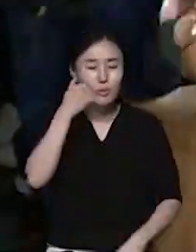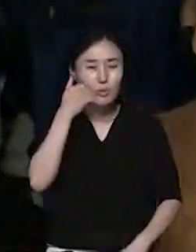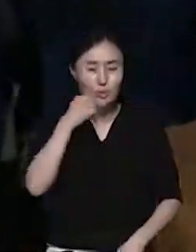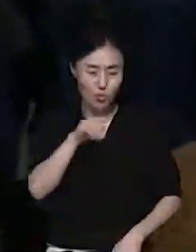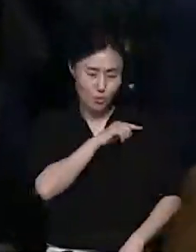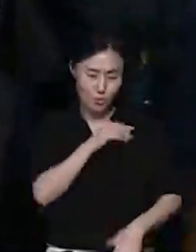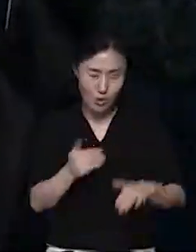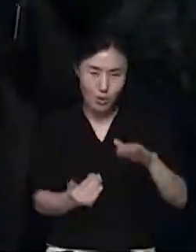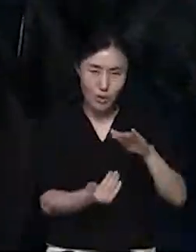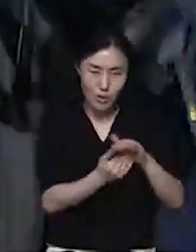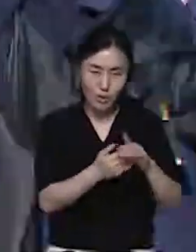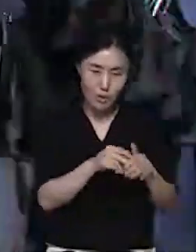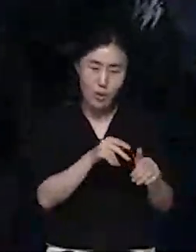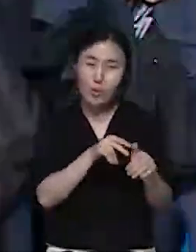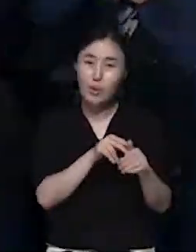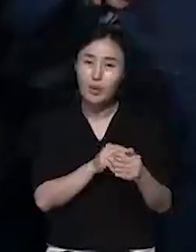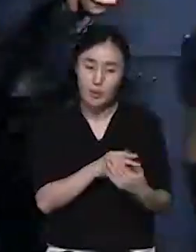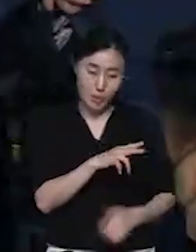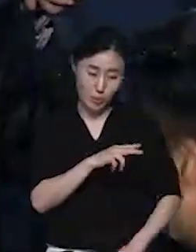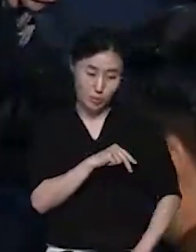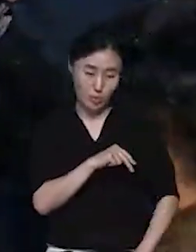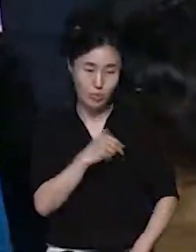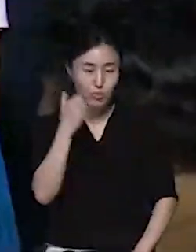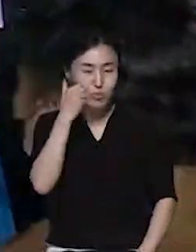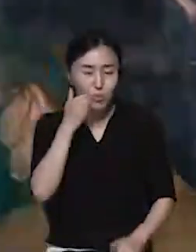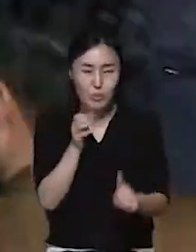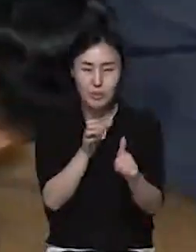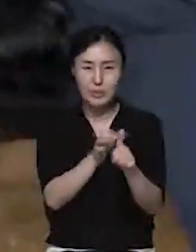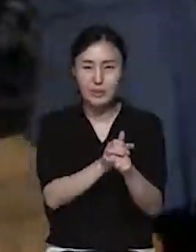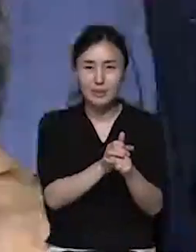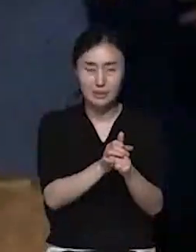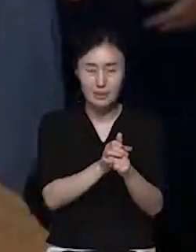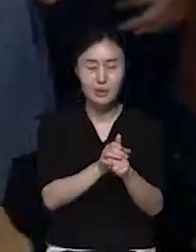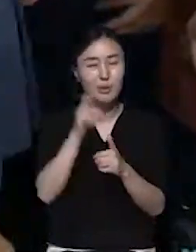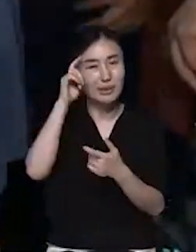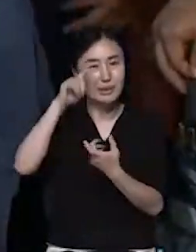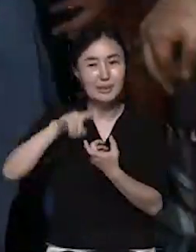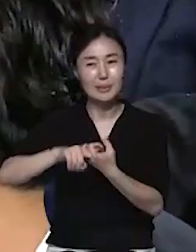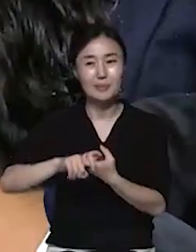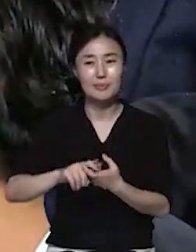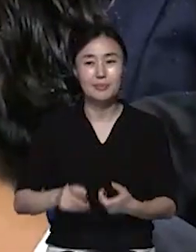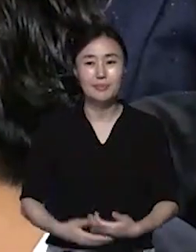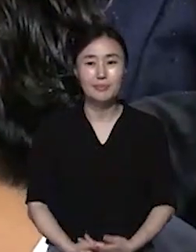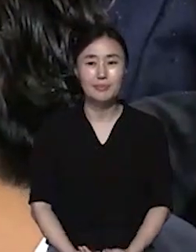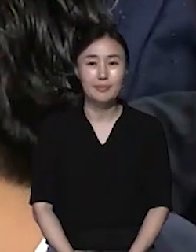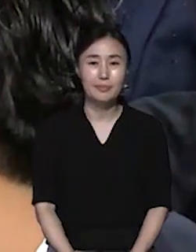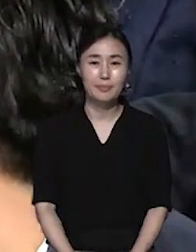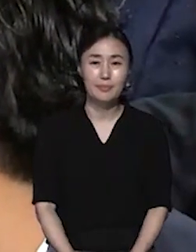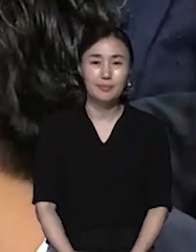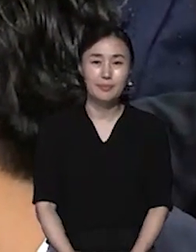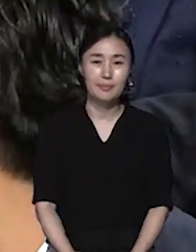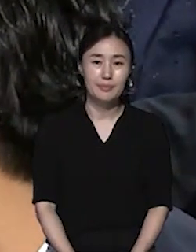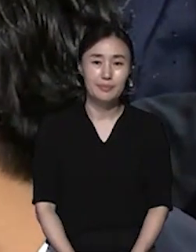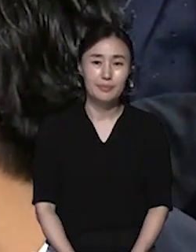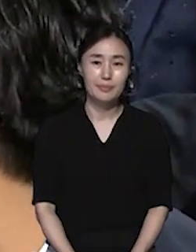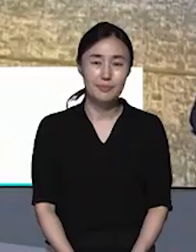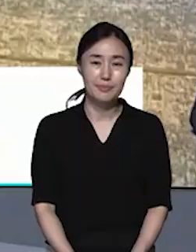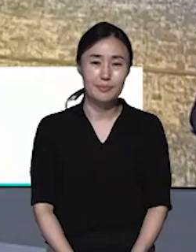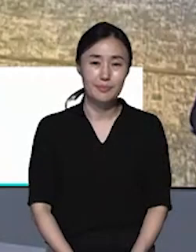최고위원 인선을 통해 당에 어떤 메시지를 내놓을지 관심입니다. KBC 이성환입니다.